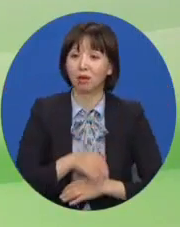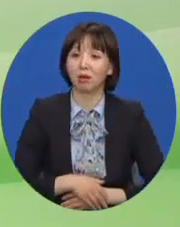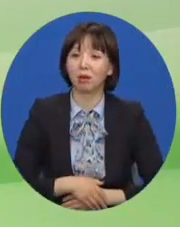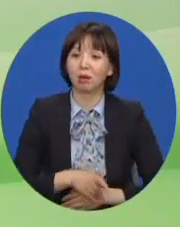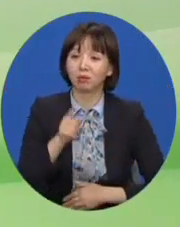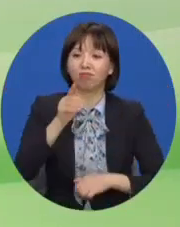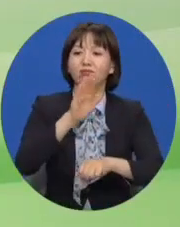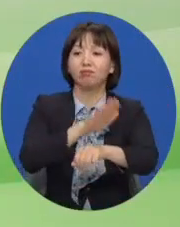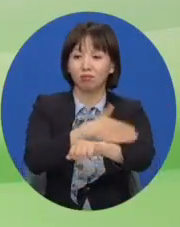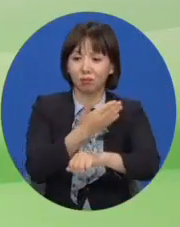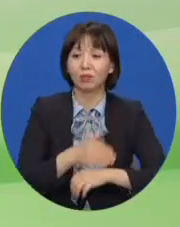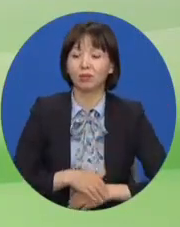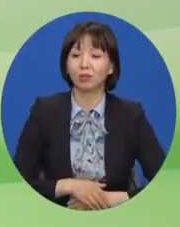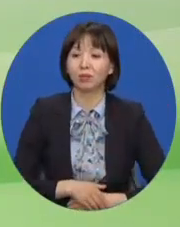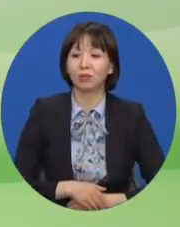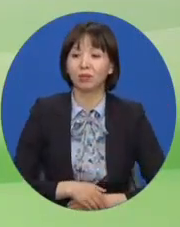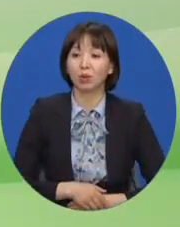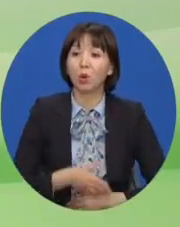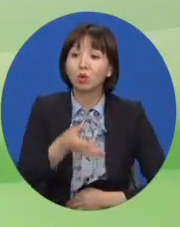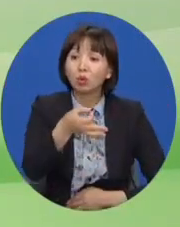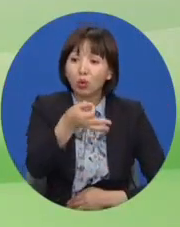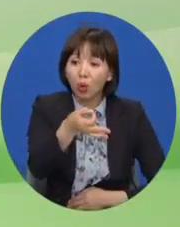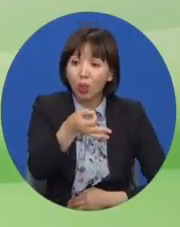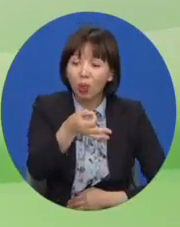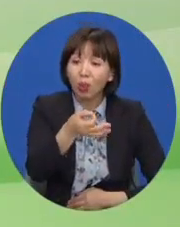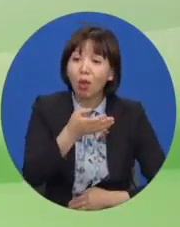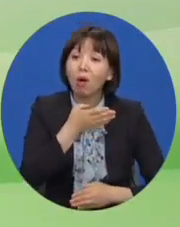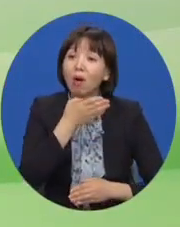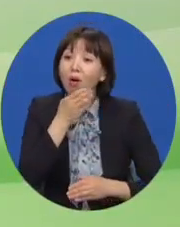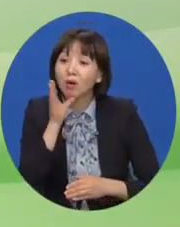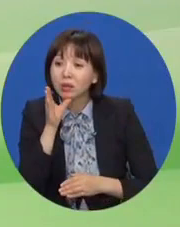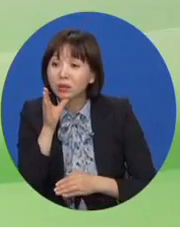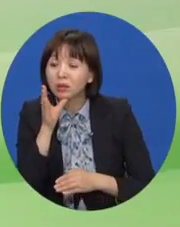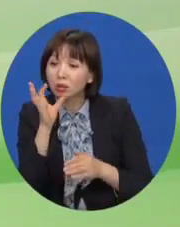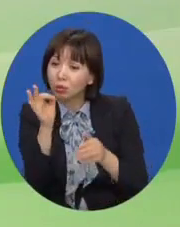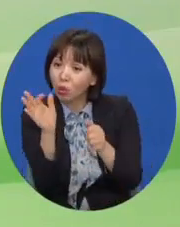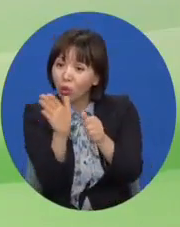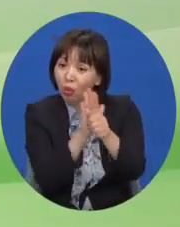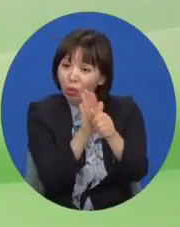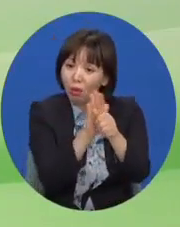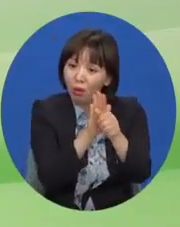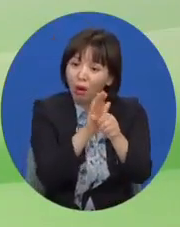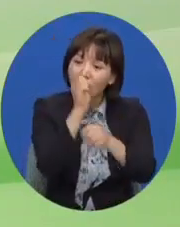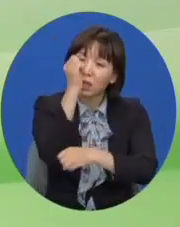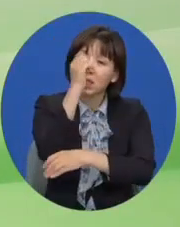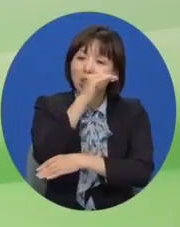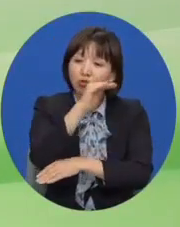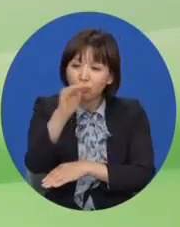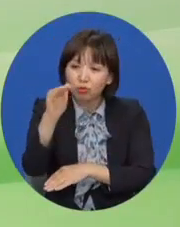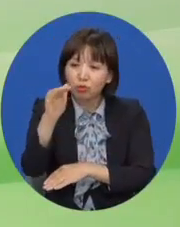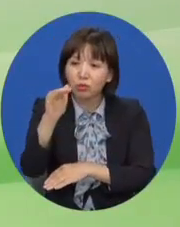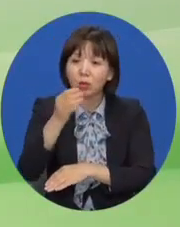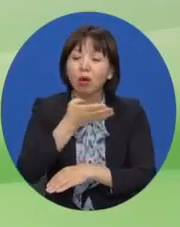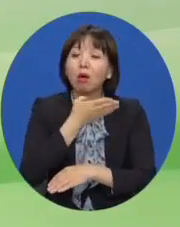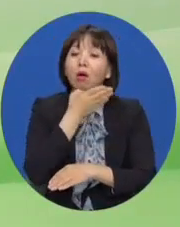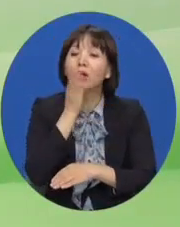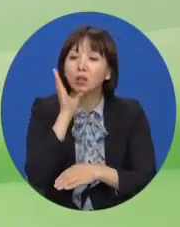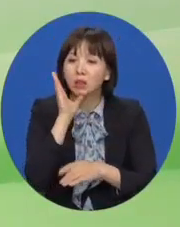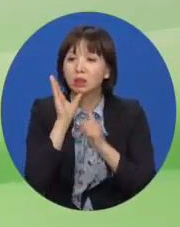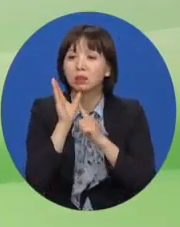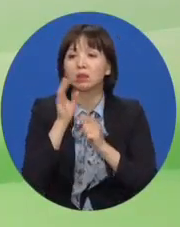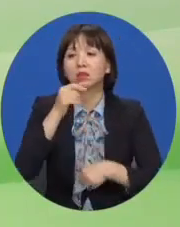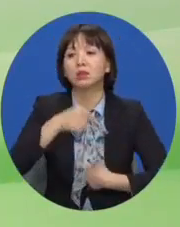잘못된 겁니다. 돈으로 어르신들을 대접한다 안 한다 이런 기준 자체가 어르신들 스스로에게